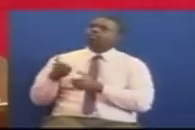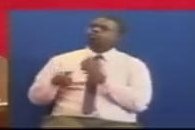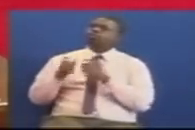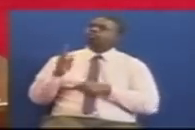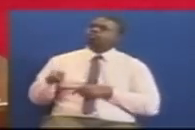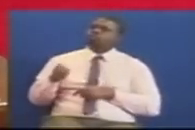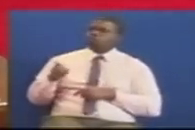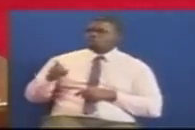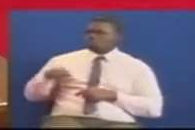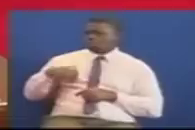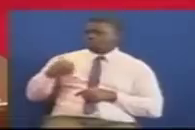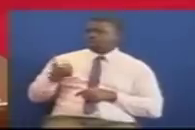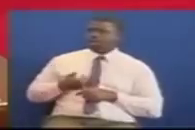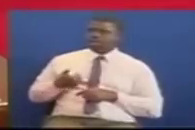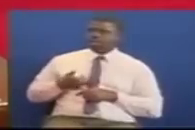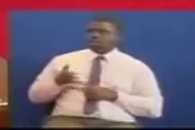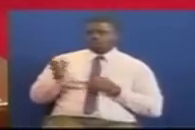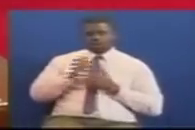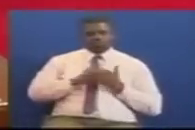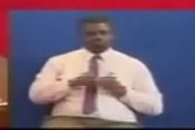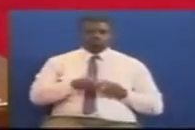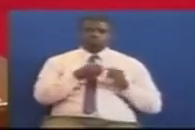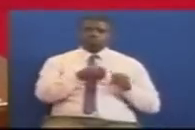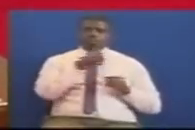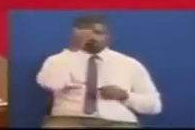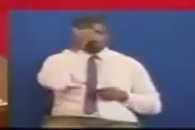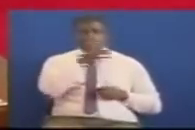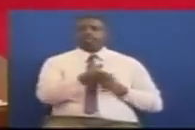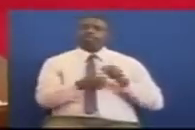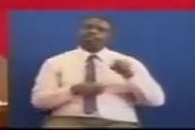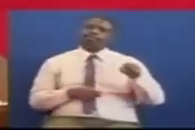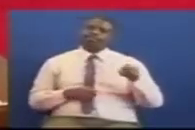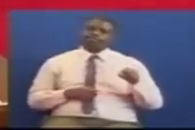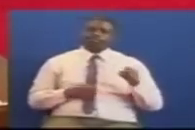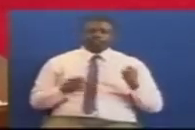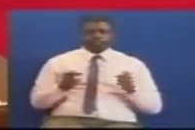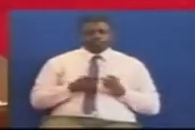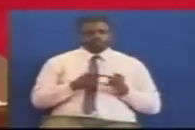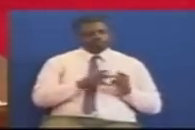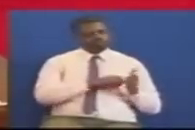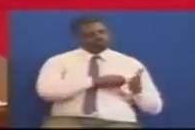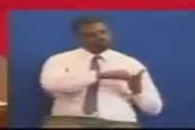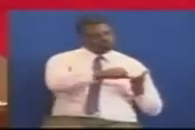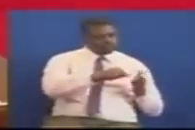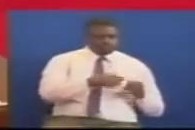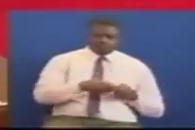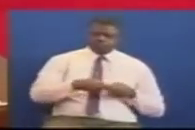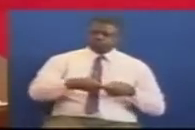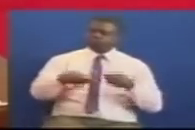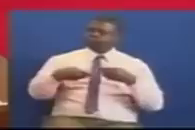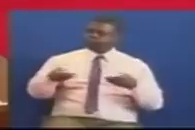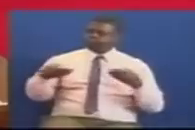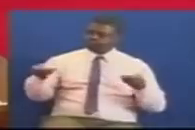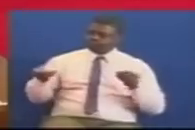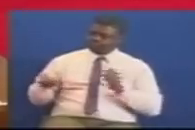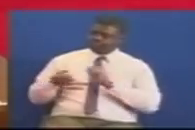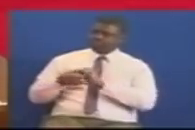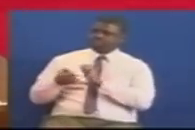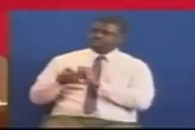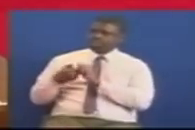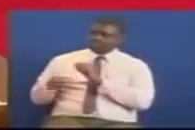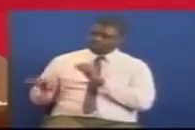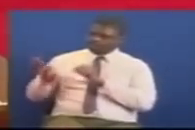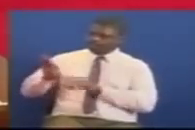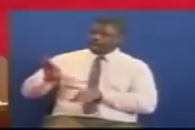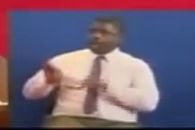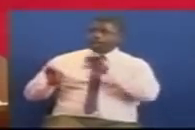kupewa kipaumbele kwenye mabweni na hostel hizo. Vile vile, ununuzi na usambazaji wa vifaa vya maabara pamoja na vitabu vya